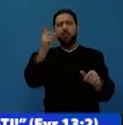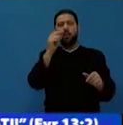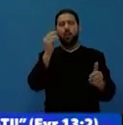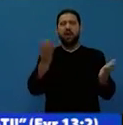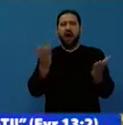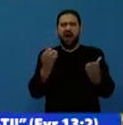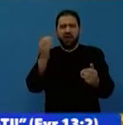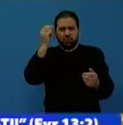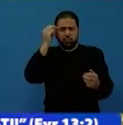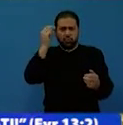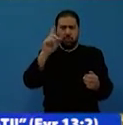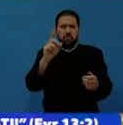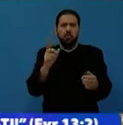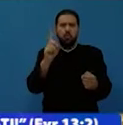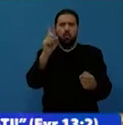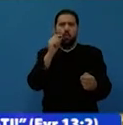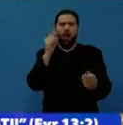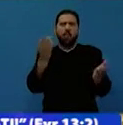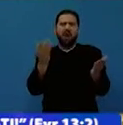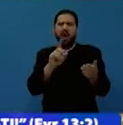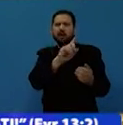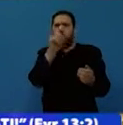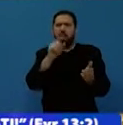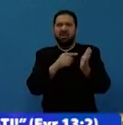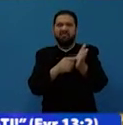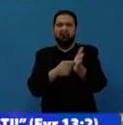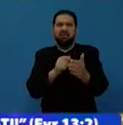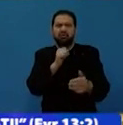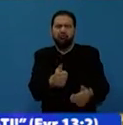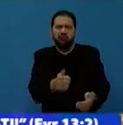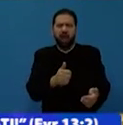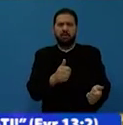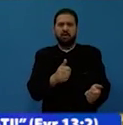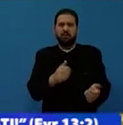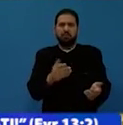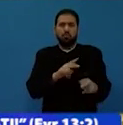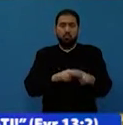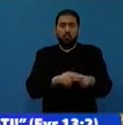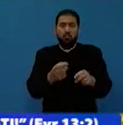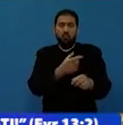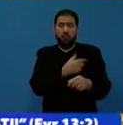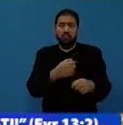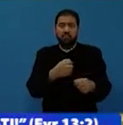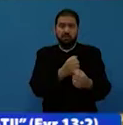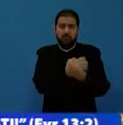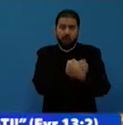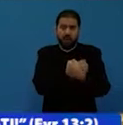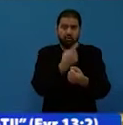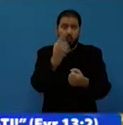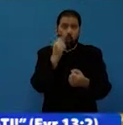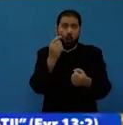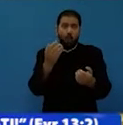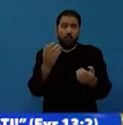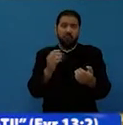cineva de foarte departe. Spunea că nu poți iubi pe cineva care se află într-o altă țară pe care n-ai